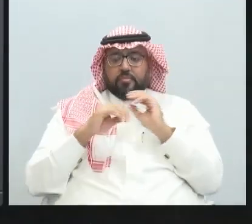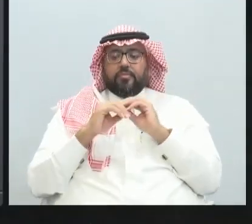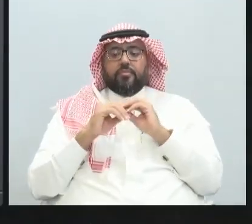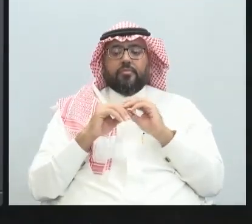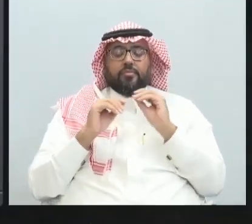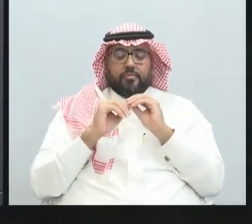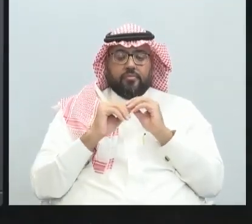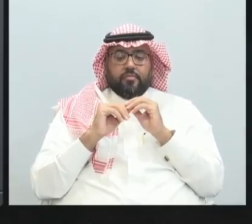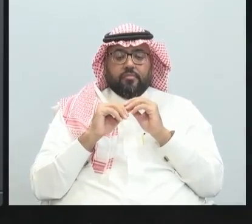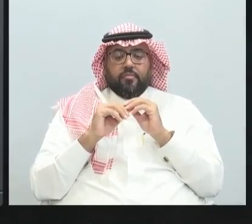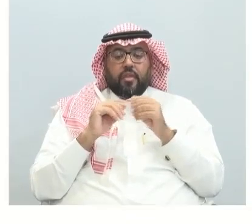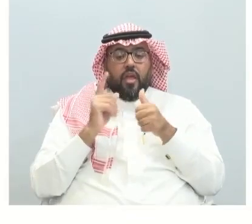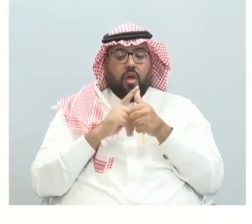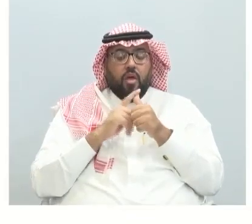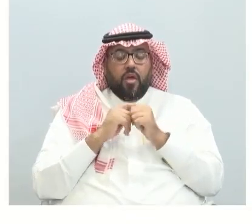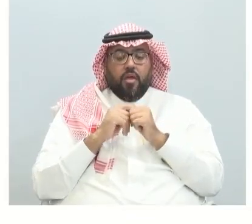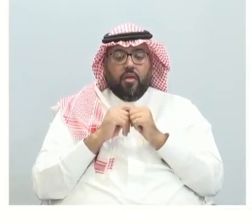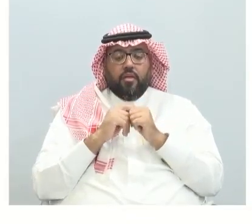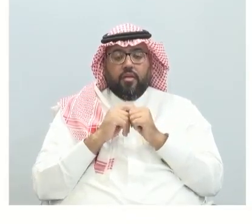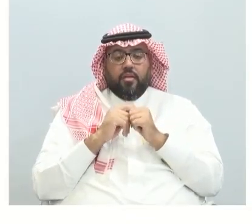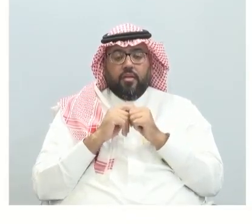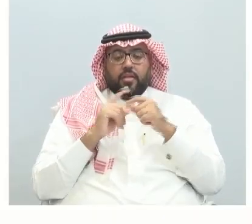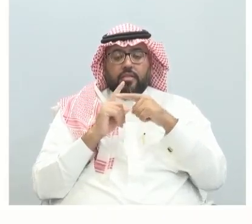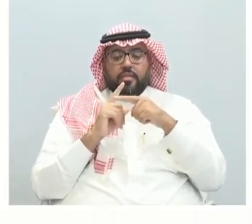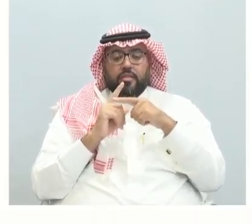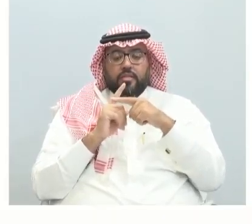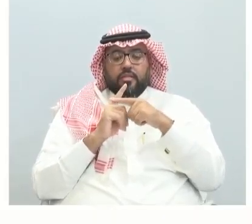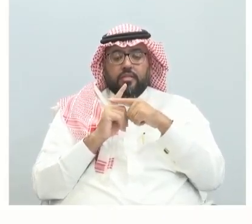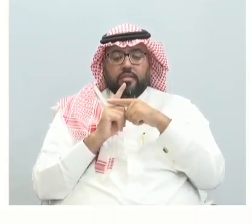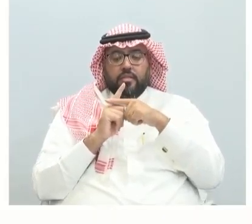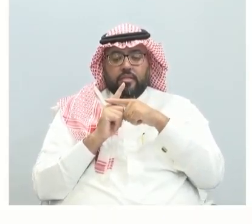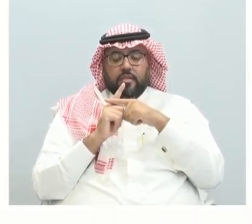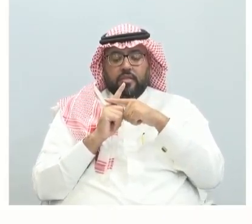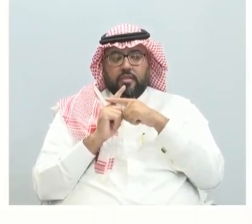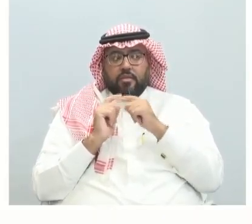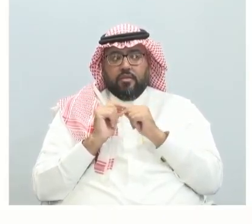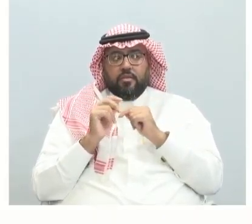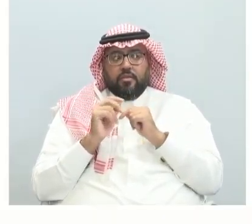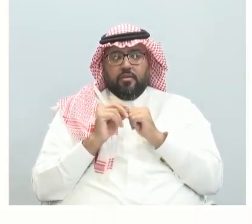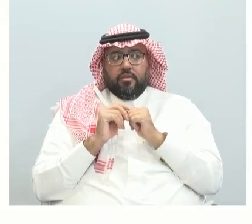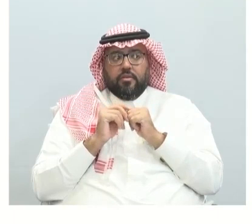احسنتم الاشاره الاولى وهي اشاره زائد او الجمل